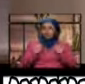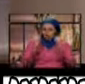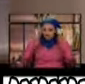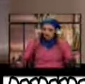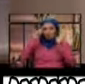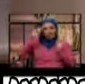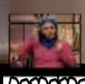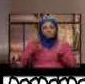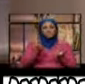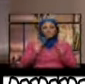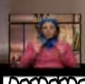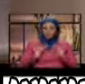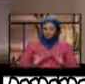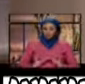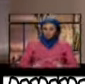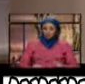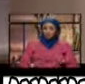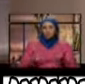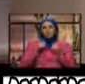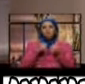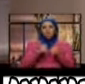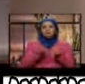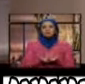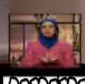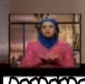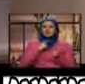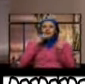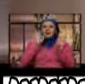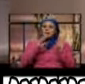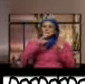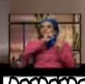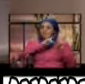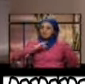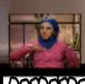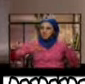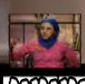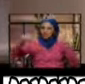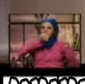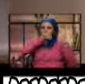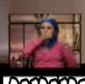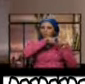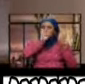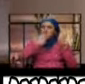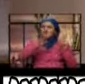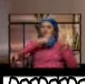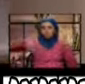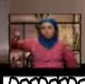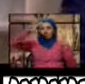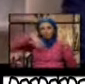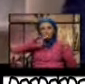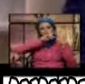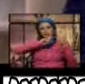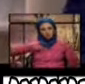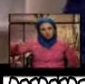ذل وانكسار أحسن من الطاعة اللي تورث عز واستكبار وفشخرة ومنظرة. بس يعني هذا بالبلد كده بالأخير. ربنا